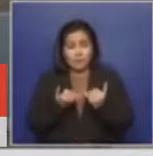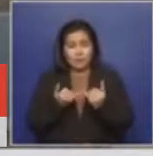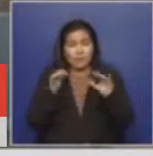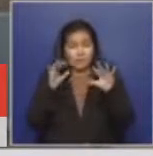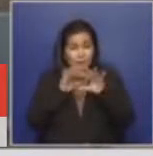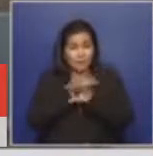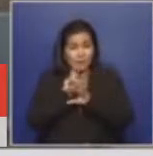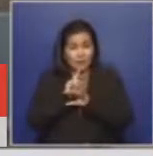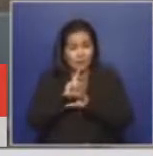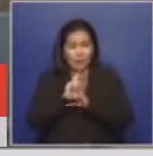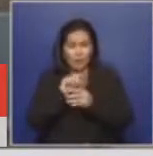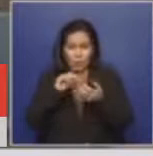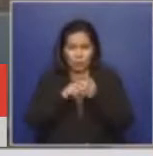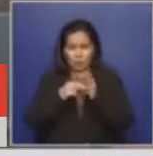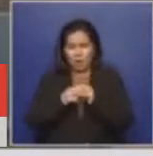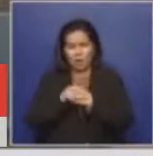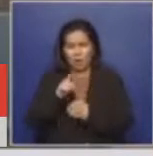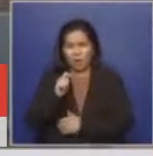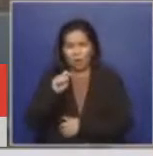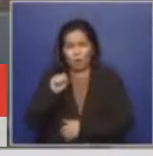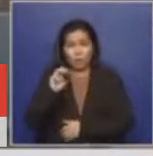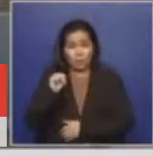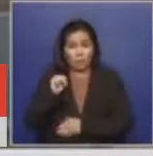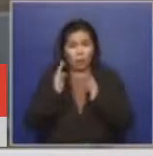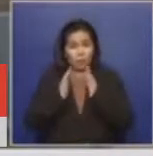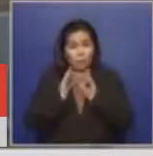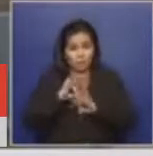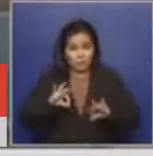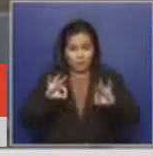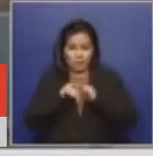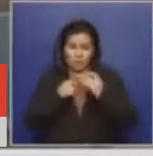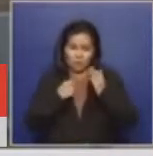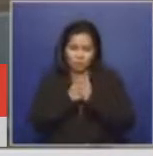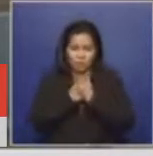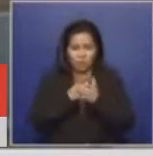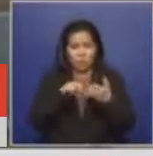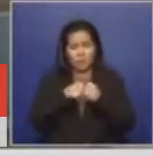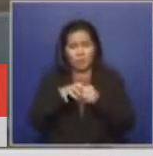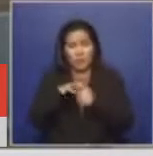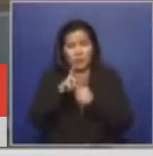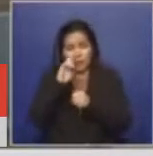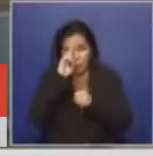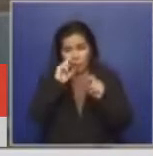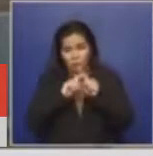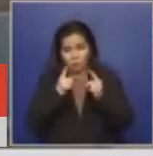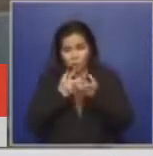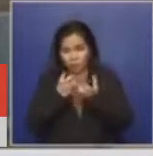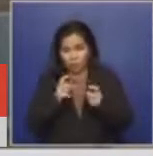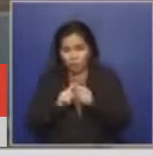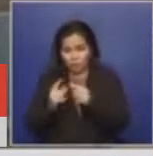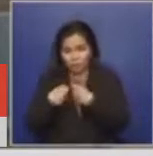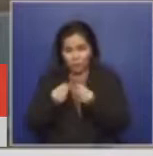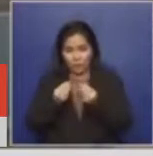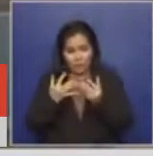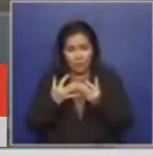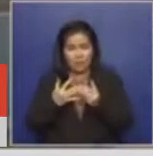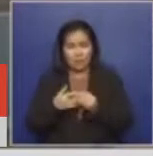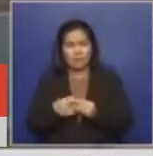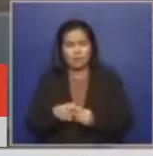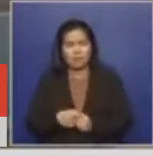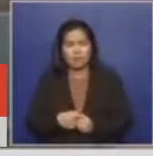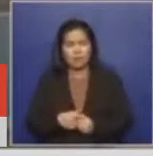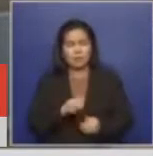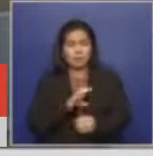แต่ไม่มีอาวุธเครื่องวัดความดันเนี่ยผมว่าคุ้มมากนะครับอสม.